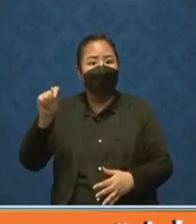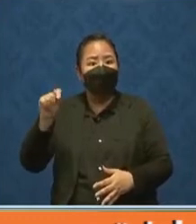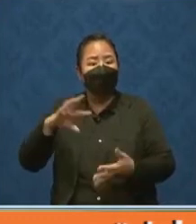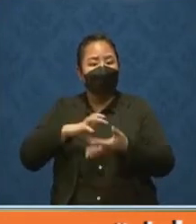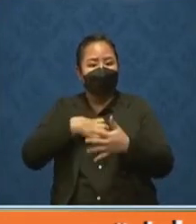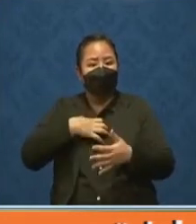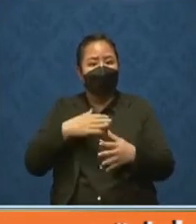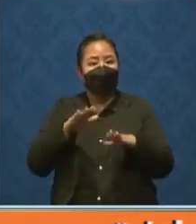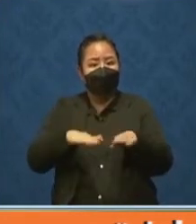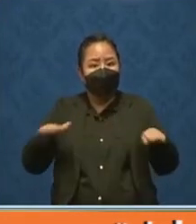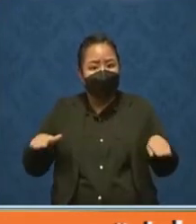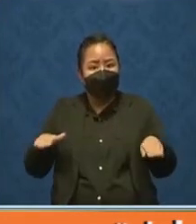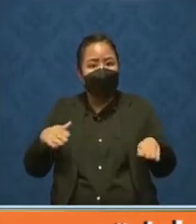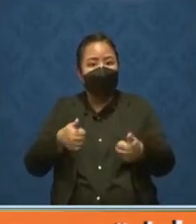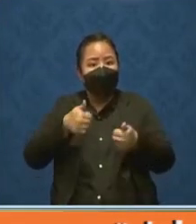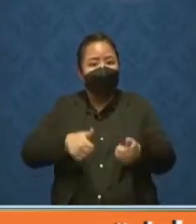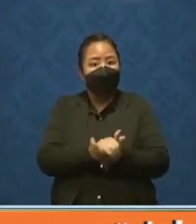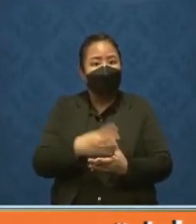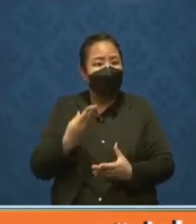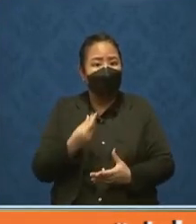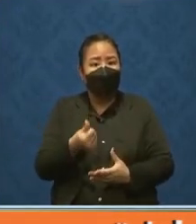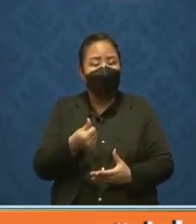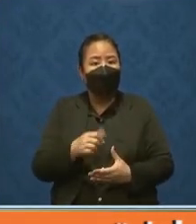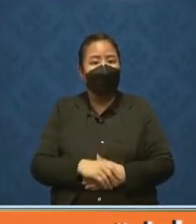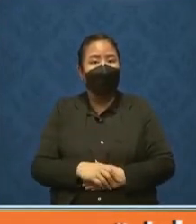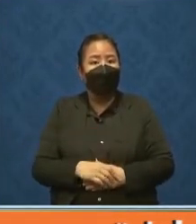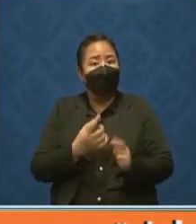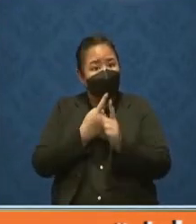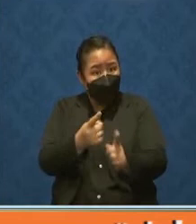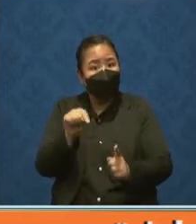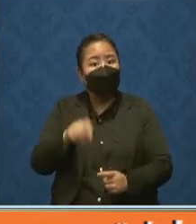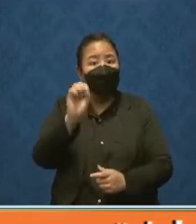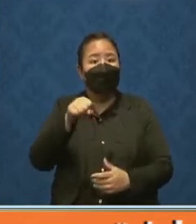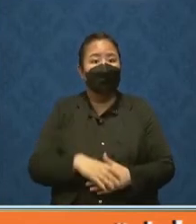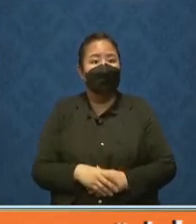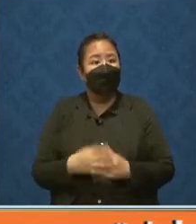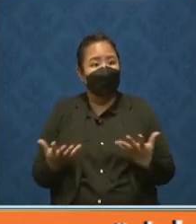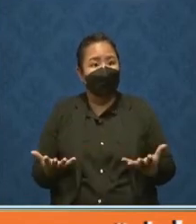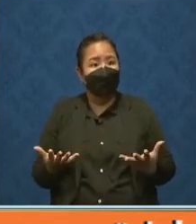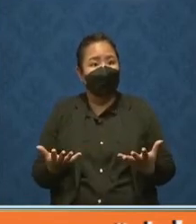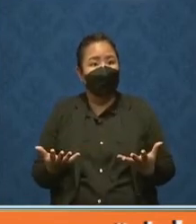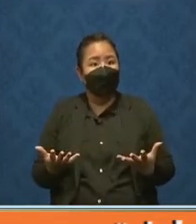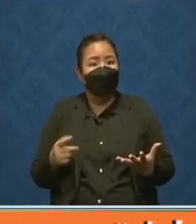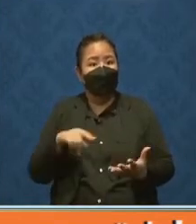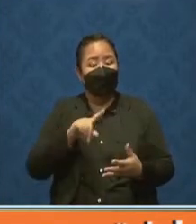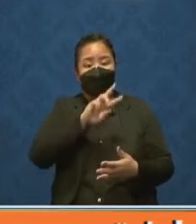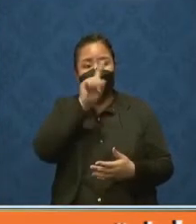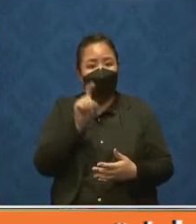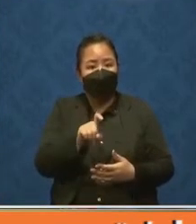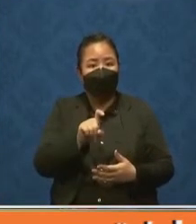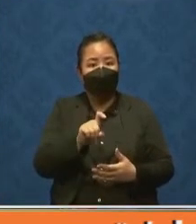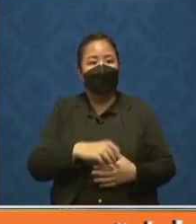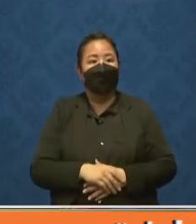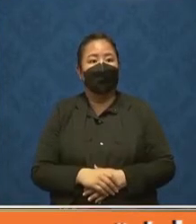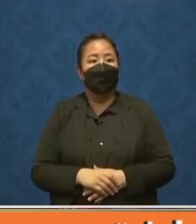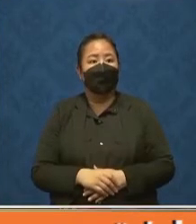แต่งงานเร็วอยากให้เด็กจดทะเบียนคู่ชีวิตเร็วเป็นไปตามนั้นใช่หรือไม่อย่างไรนั่นเป็นประเด็นที่2